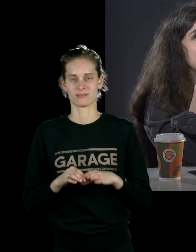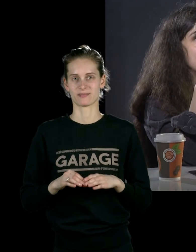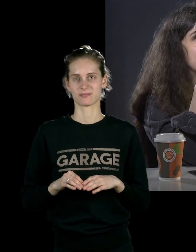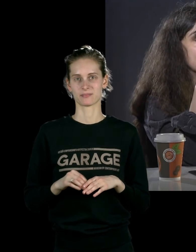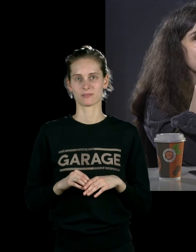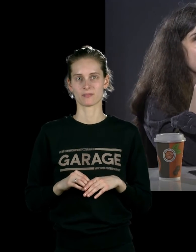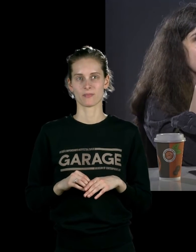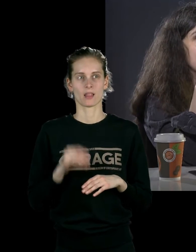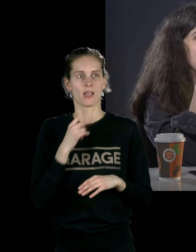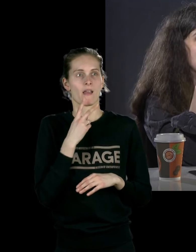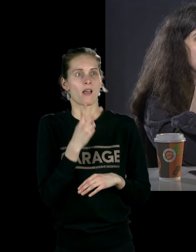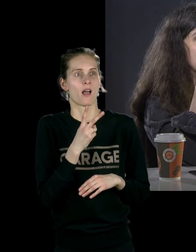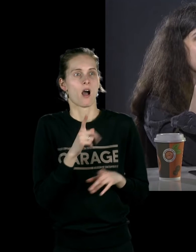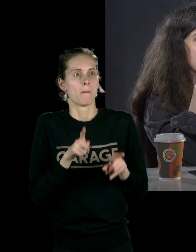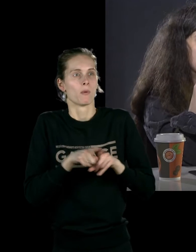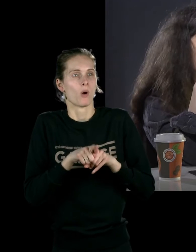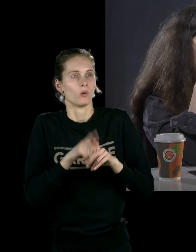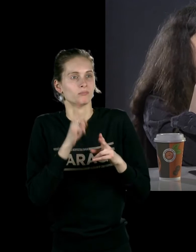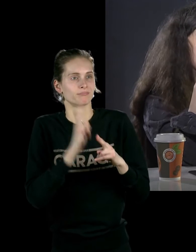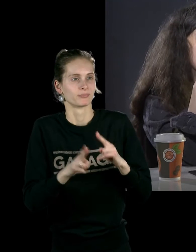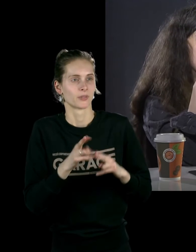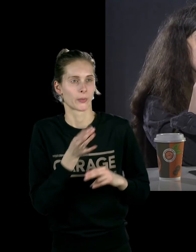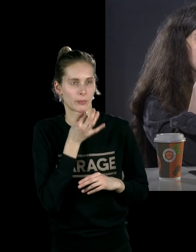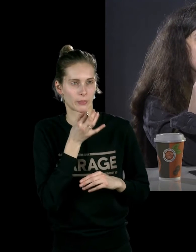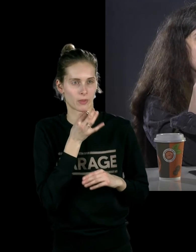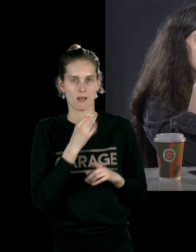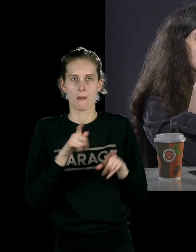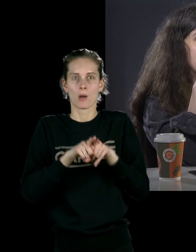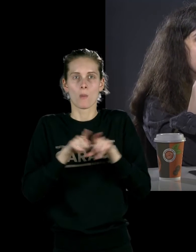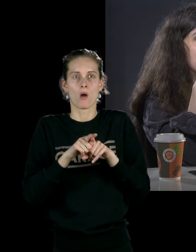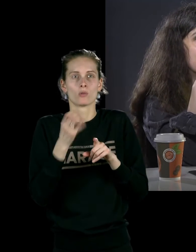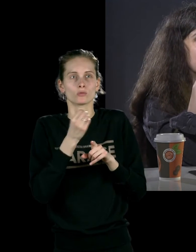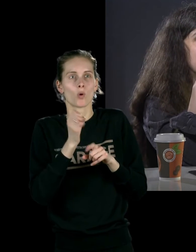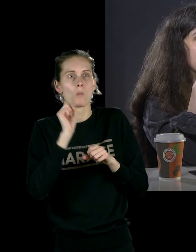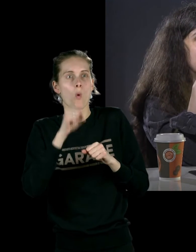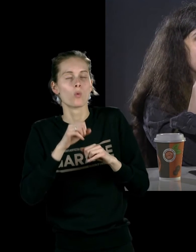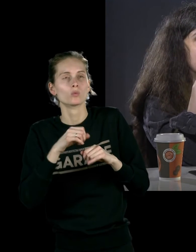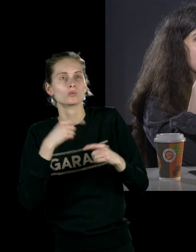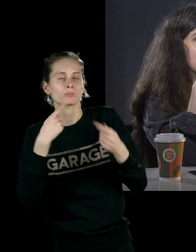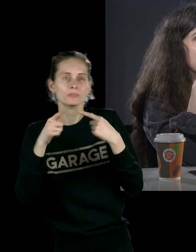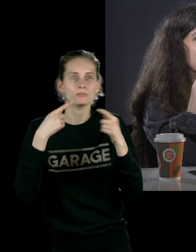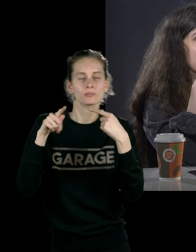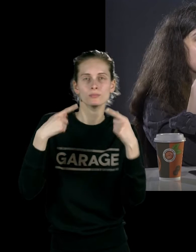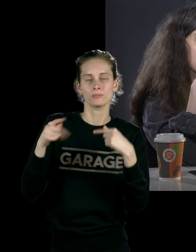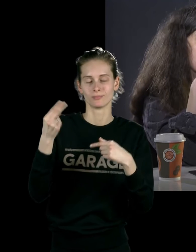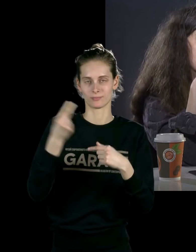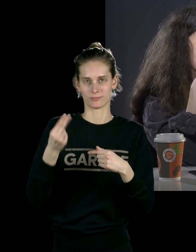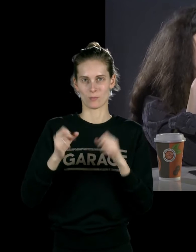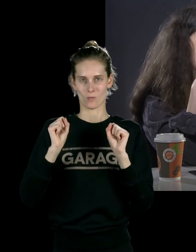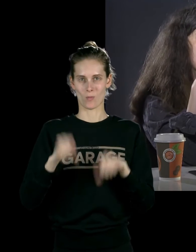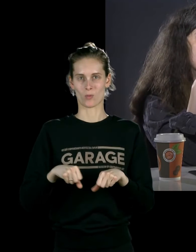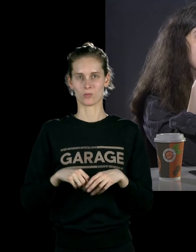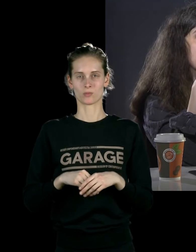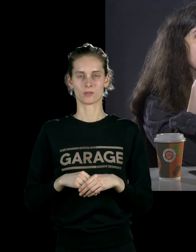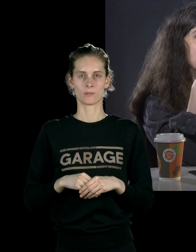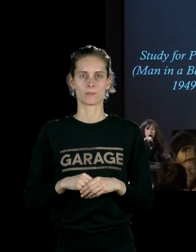потенциально не завершена, которая потенциально может иметь множество других вариантов продолжения вариации, которая находится